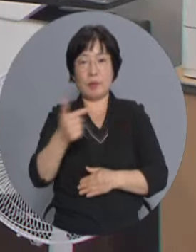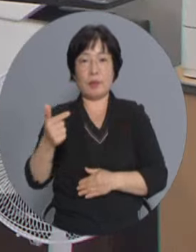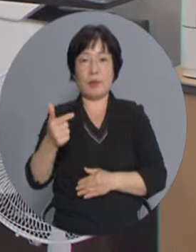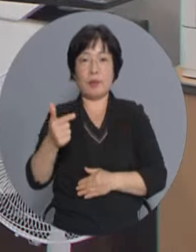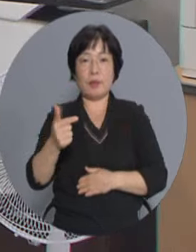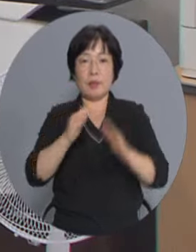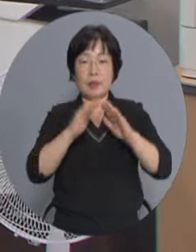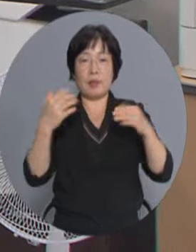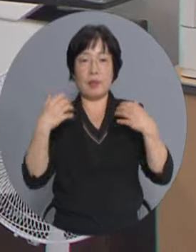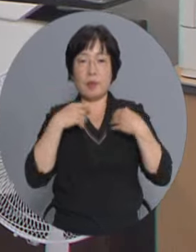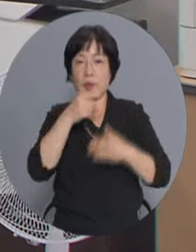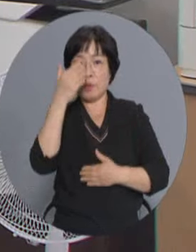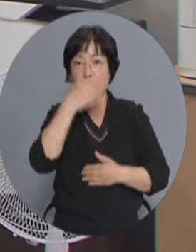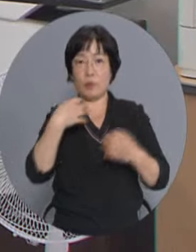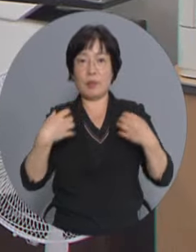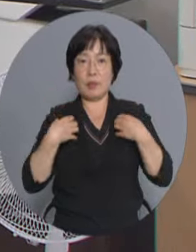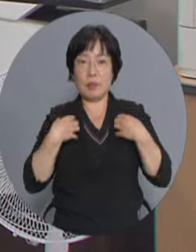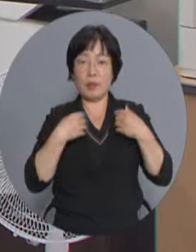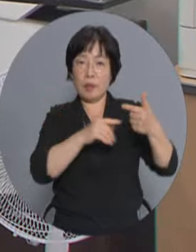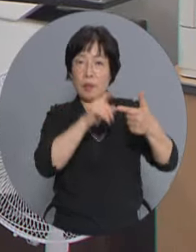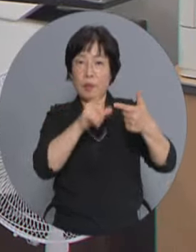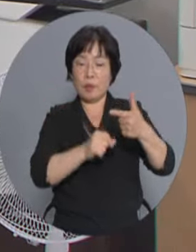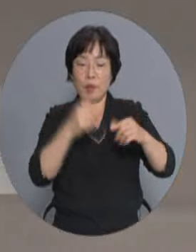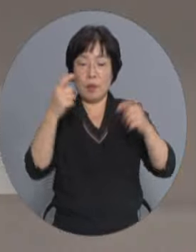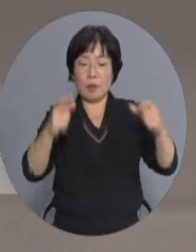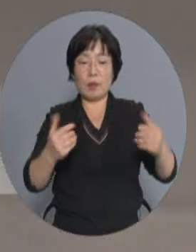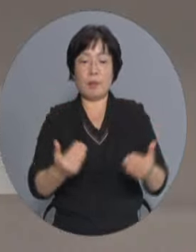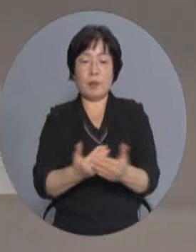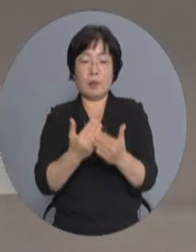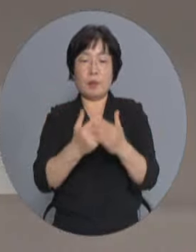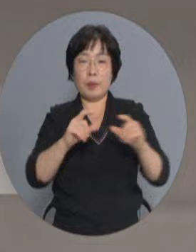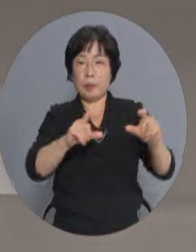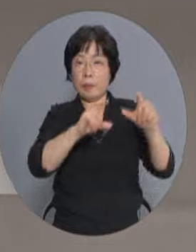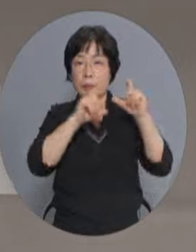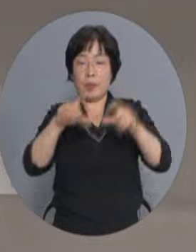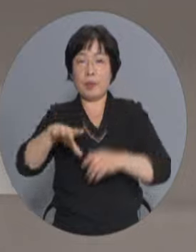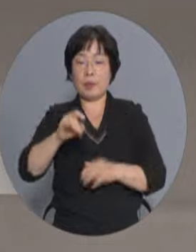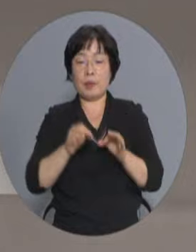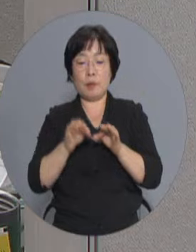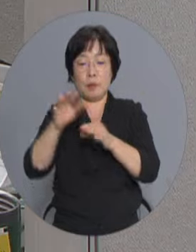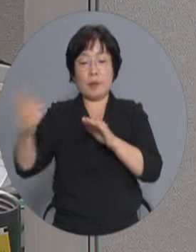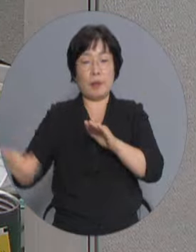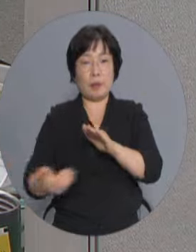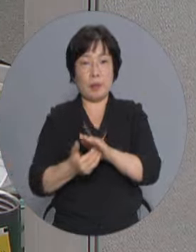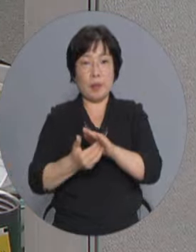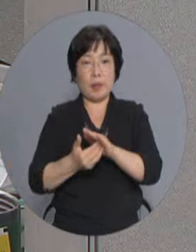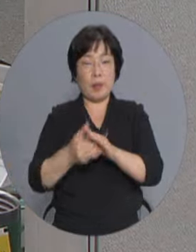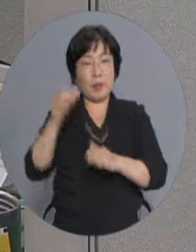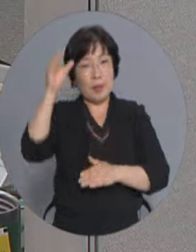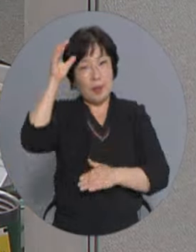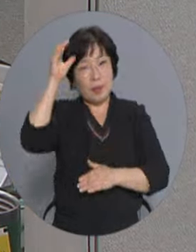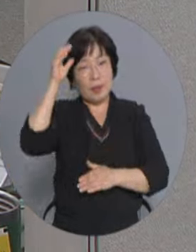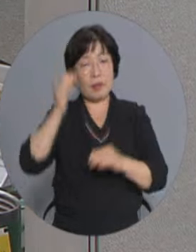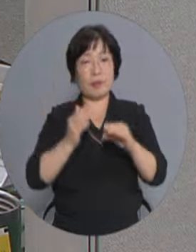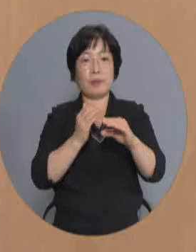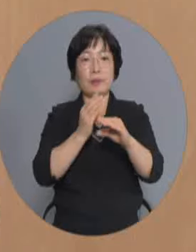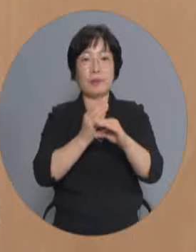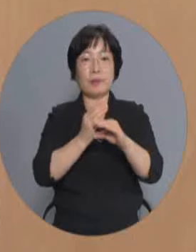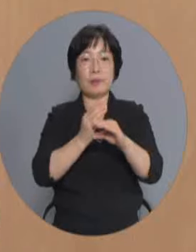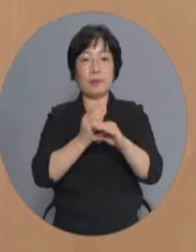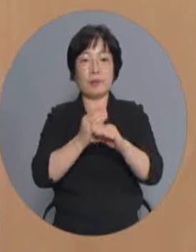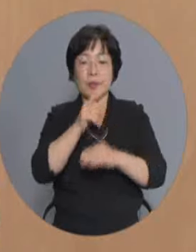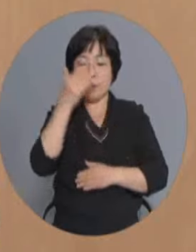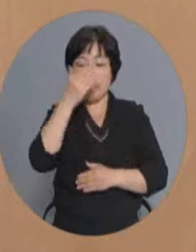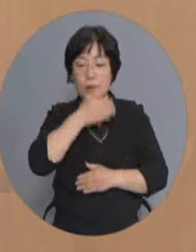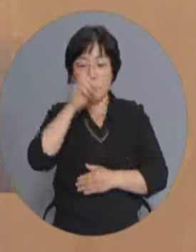전남도와 여수 씨도 지난 6월 기회 발전 특구 지정 이후 첫투자 실현 사례로 큰 기대를 걸고 있습니다